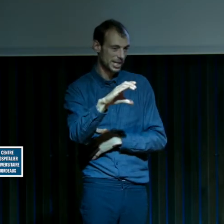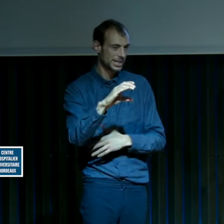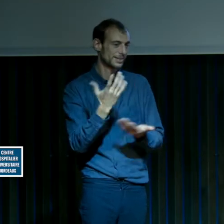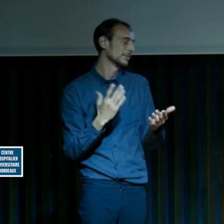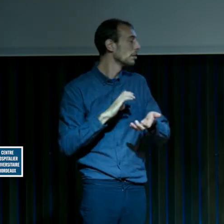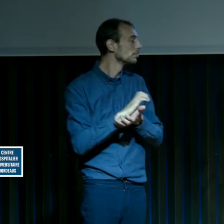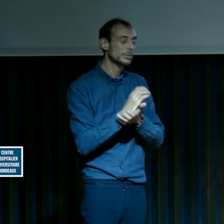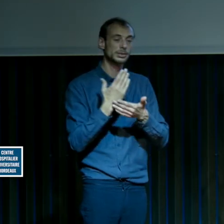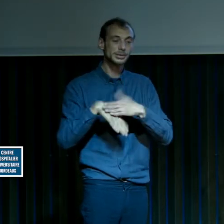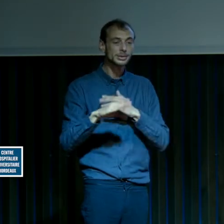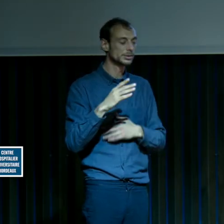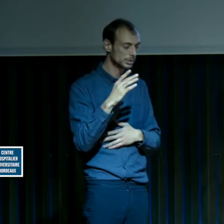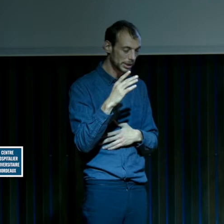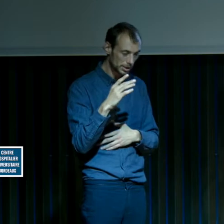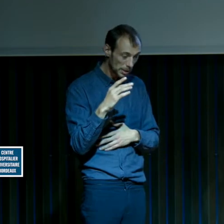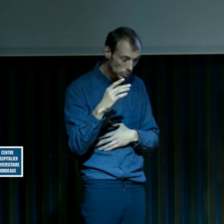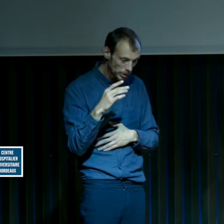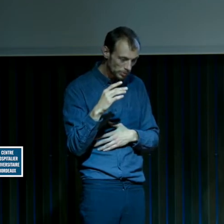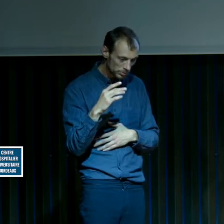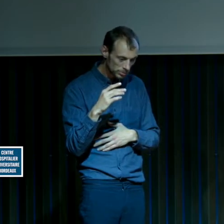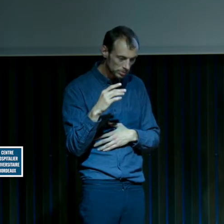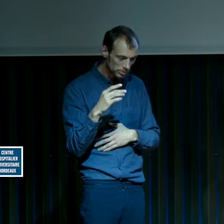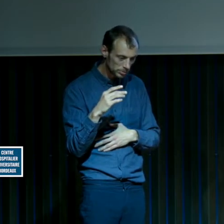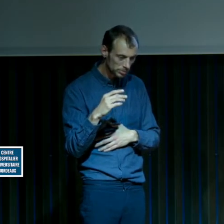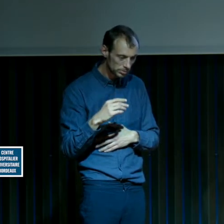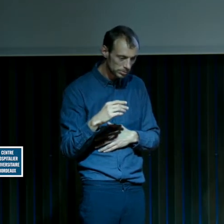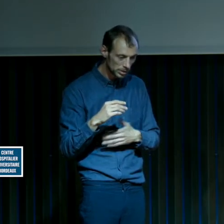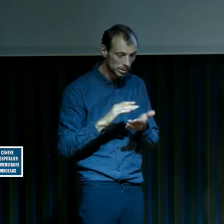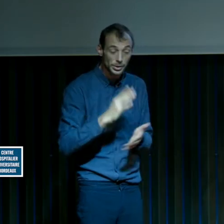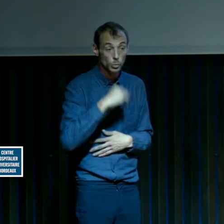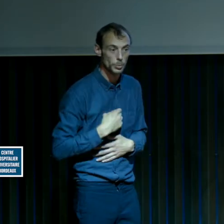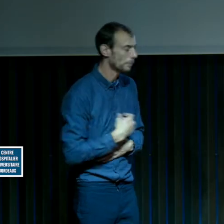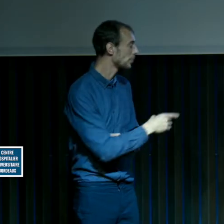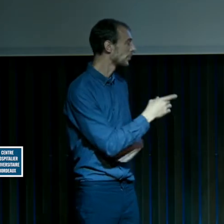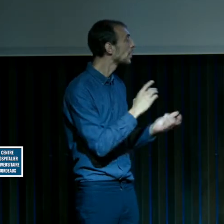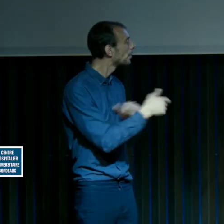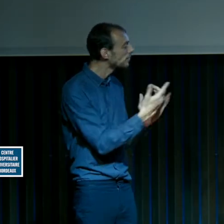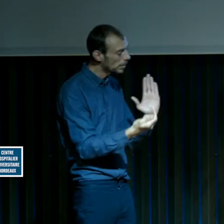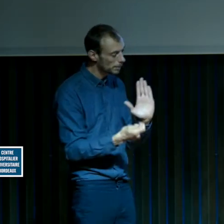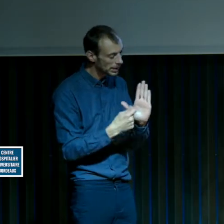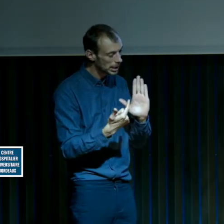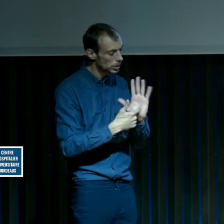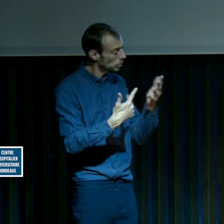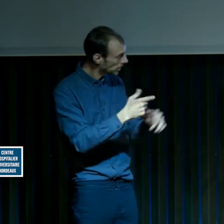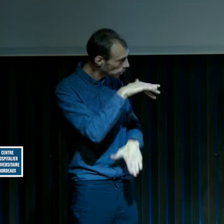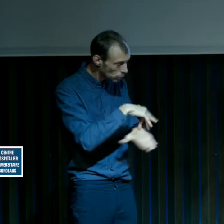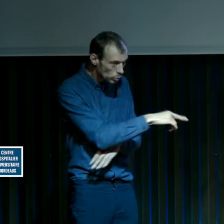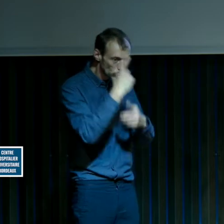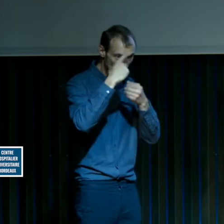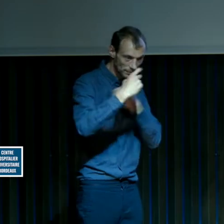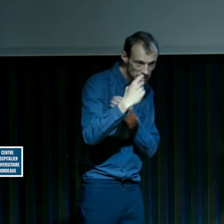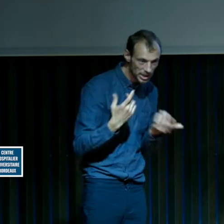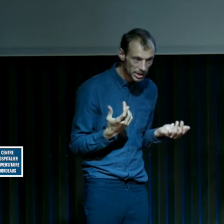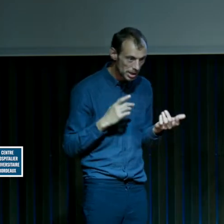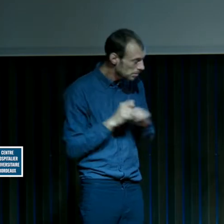Margot, en 2018, vous avez eu un AVC, vous décidez de dessiner ce qui